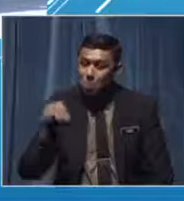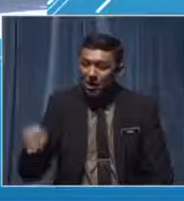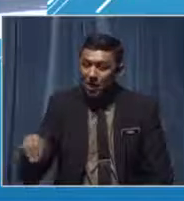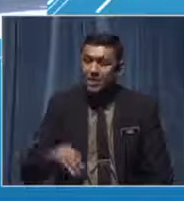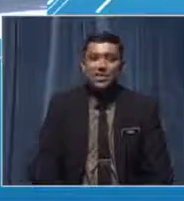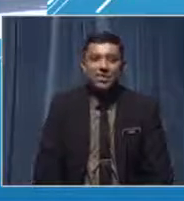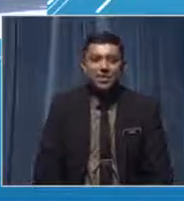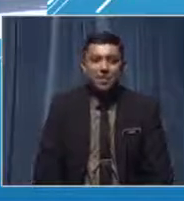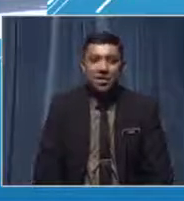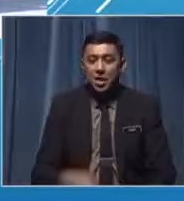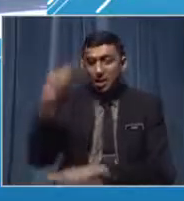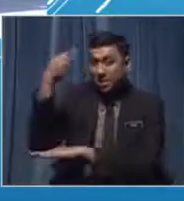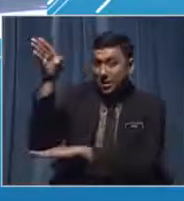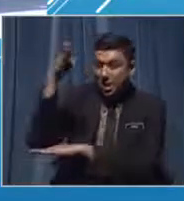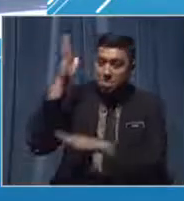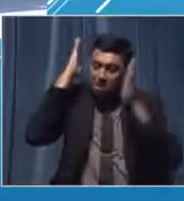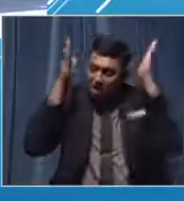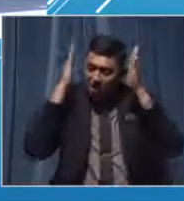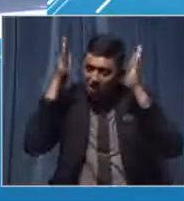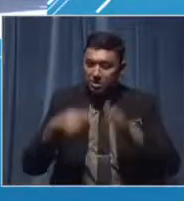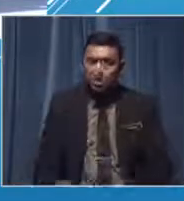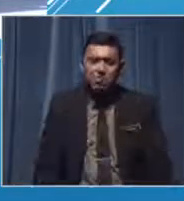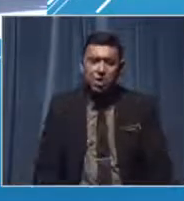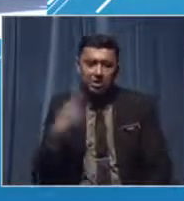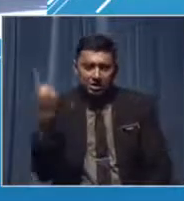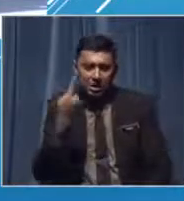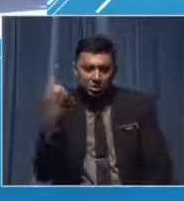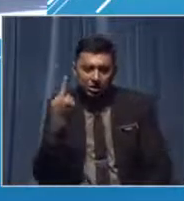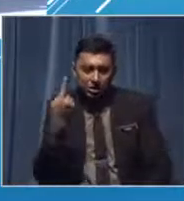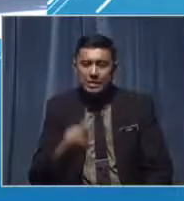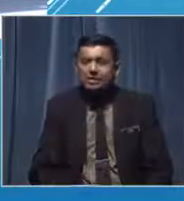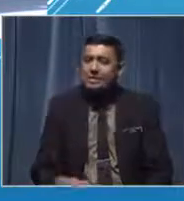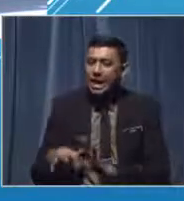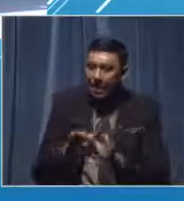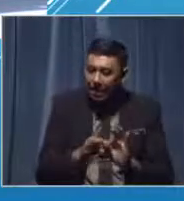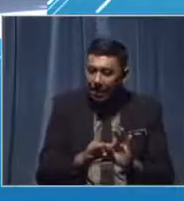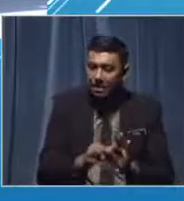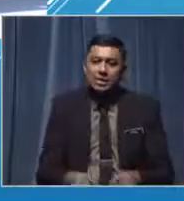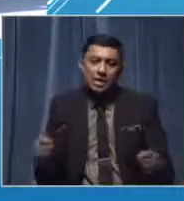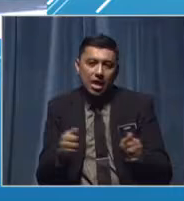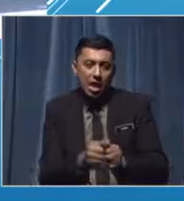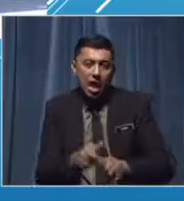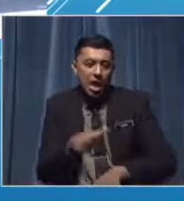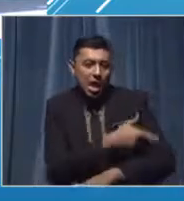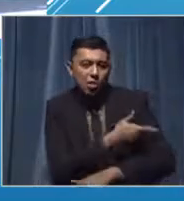Murid-murid, bendera Malaysia kita selalu dikaitkan dengan lagu negaraku.